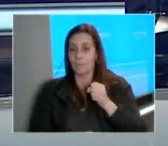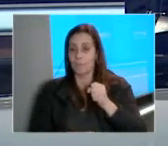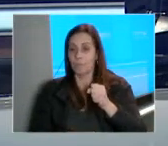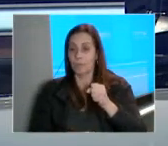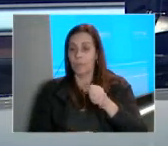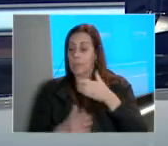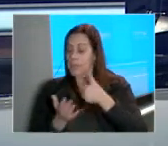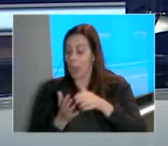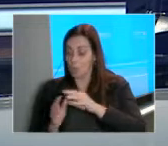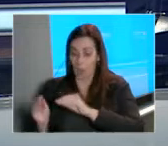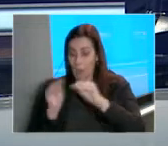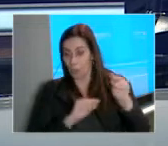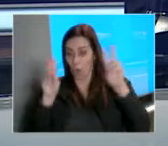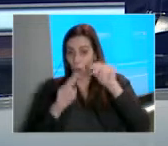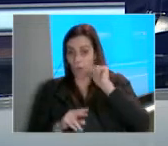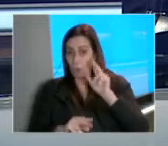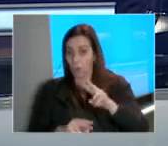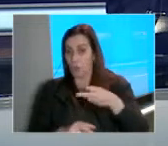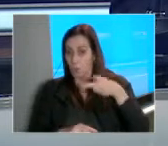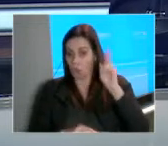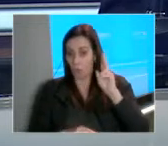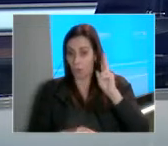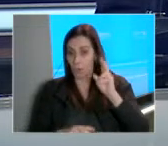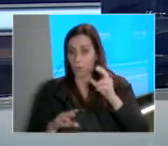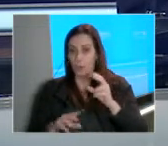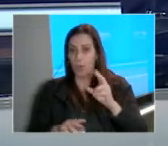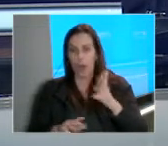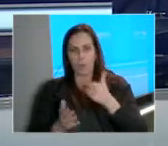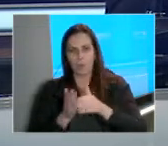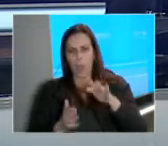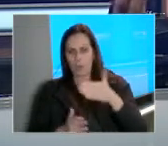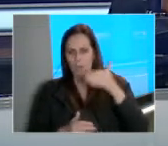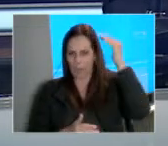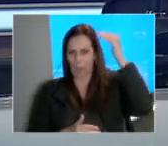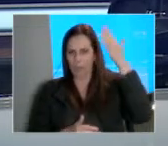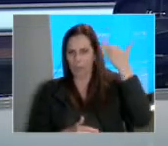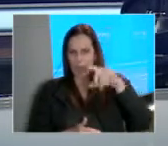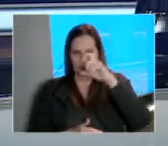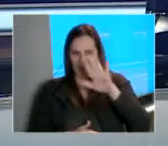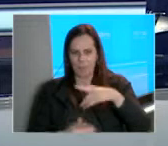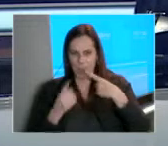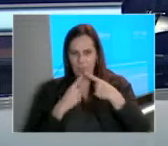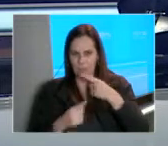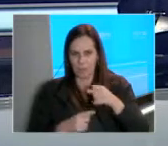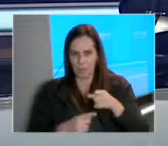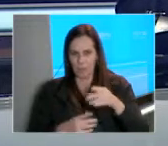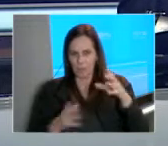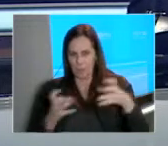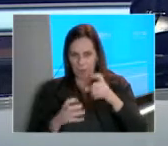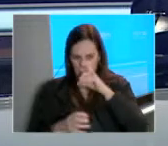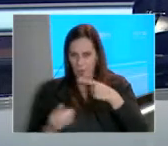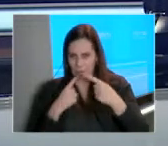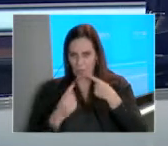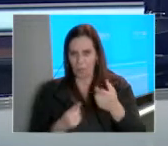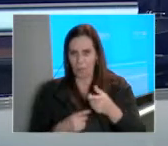של תמשיך לזלוג לכחול לבן, אז יהיה עוד יותר 60. למה שתמשיך אבל אחרי שגנץ ישב עם הערבים למסע ומתן, עם רשימה המשותפת